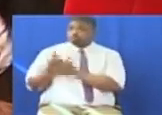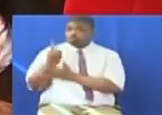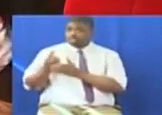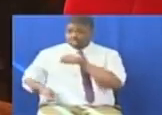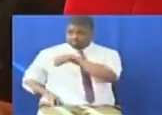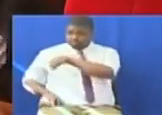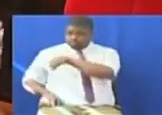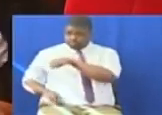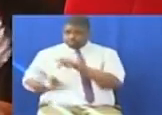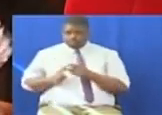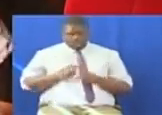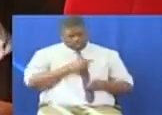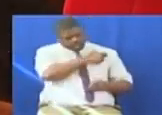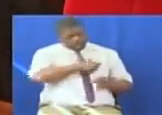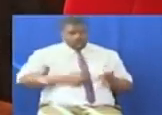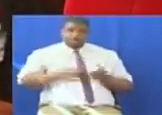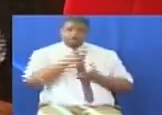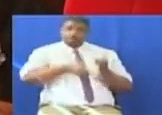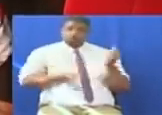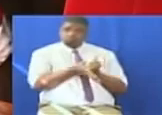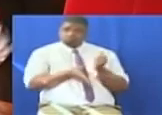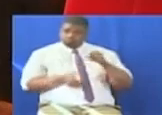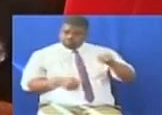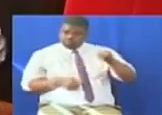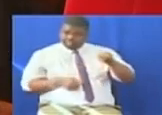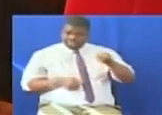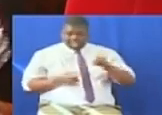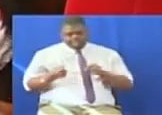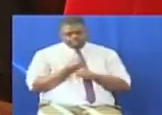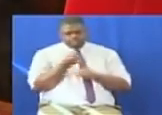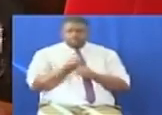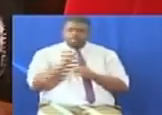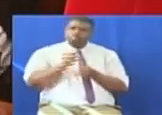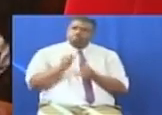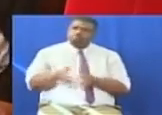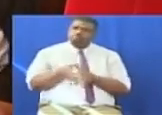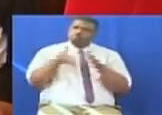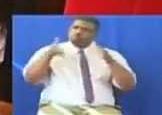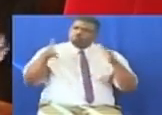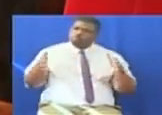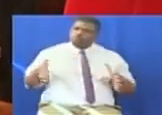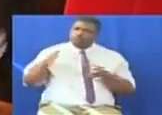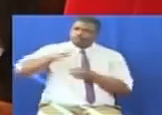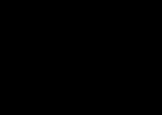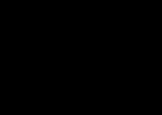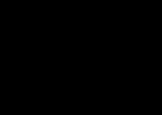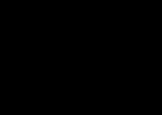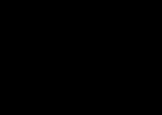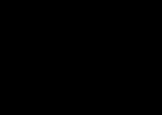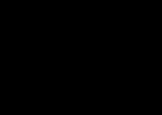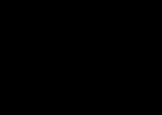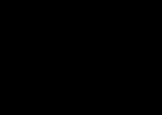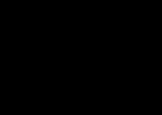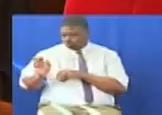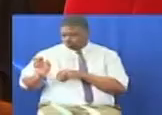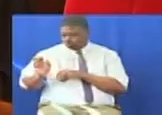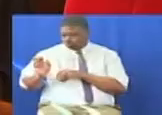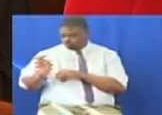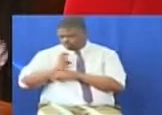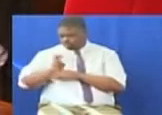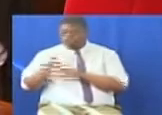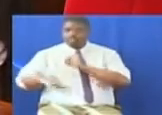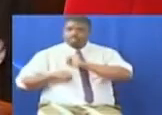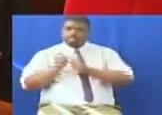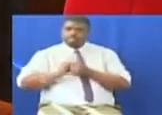ya rais wetu huyu ambaye ni jemedari wetu ambaye anafanya mengi kwa taifa hili, ameweza vipi kusimamia janga hili la